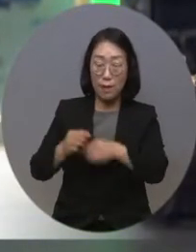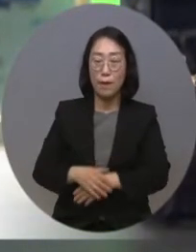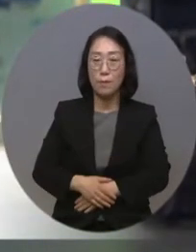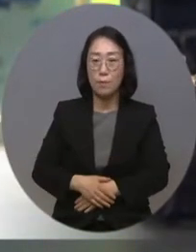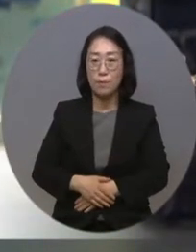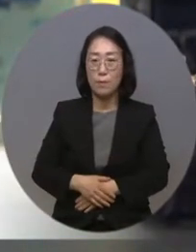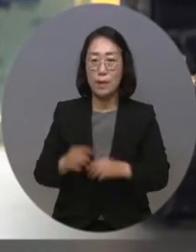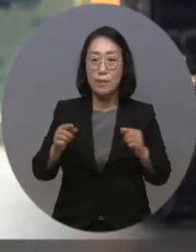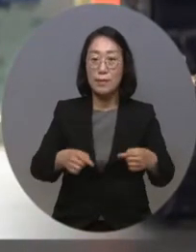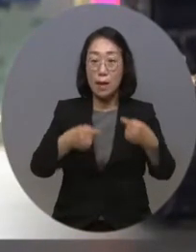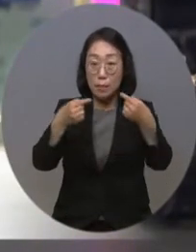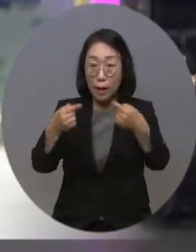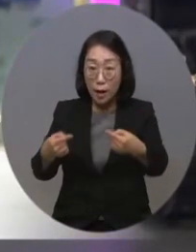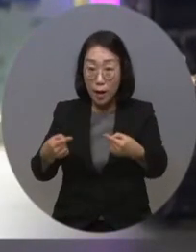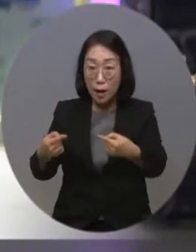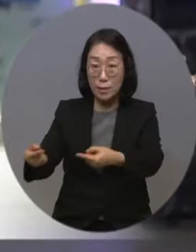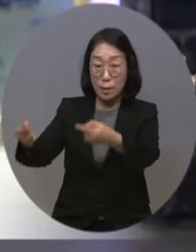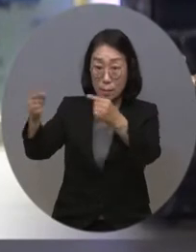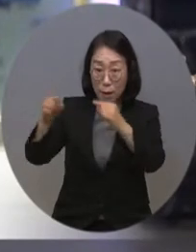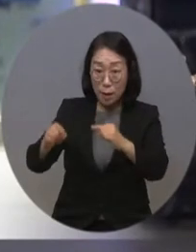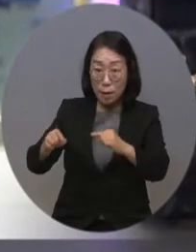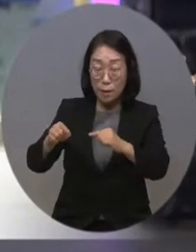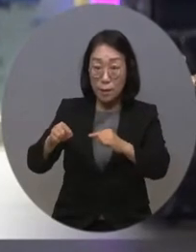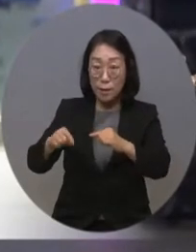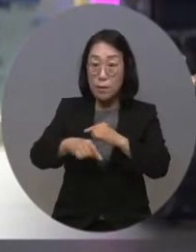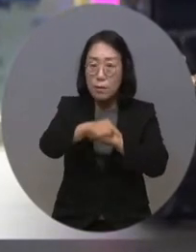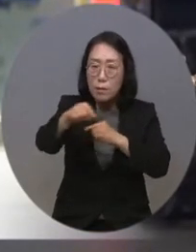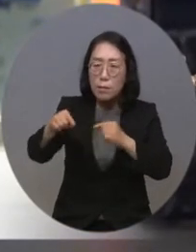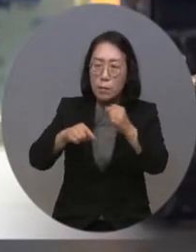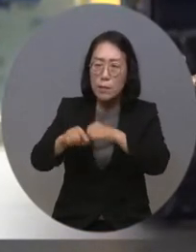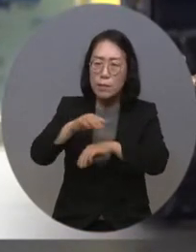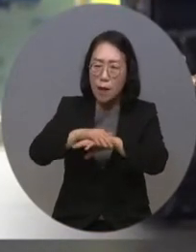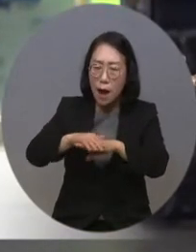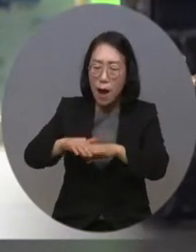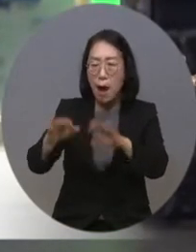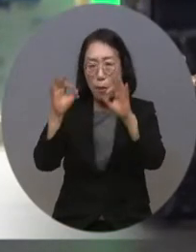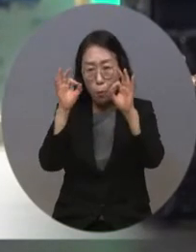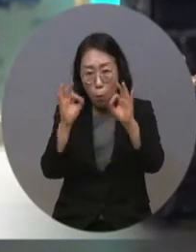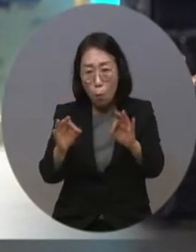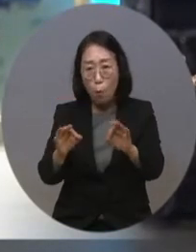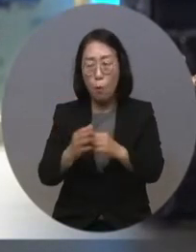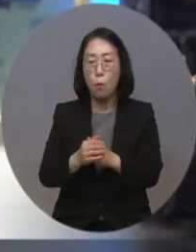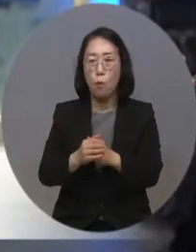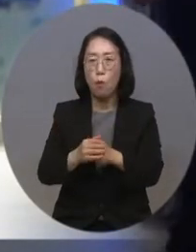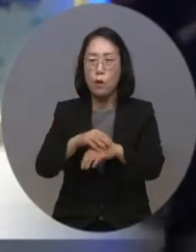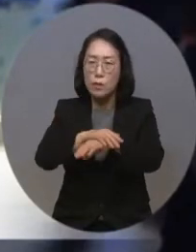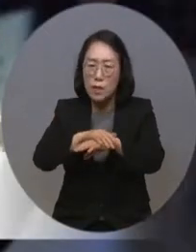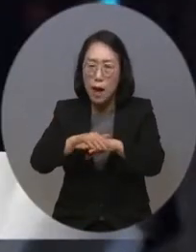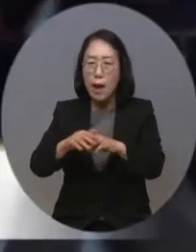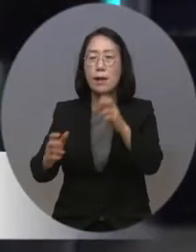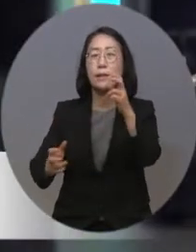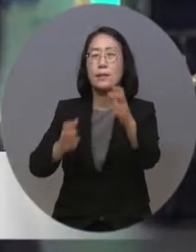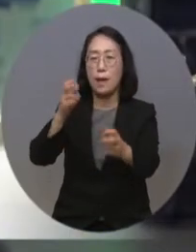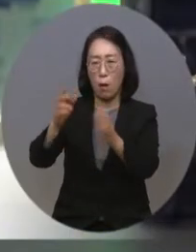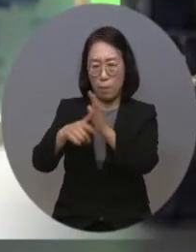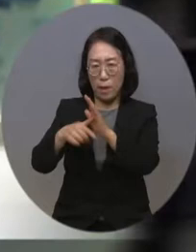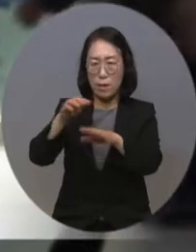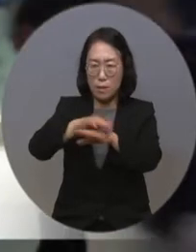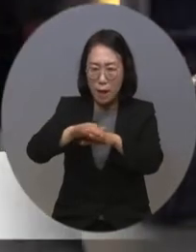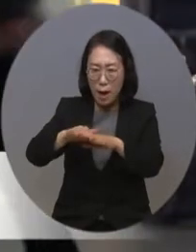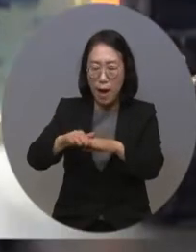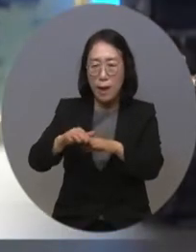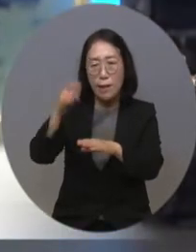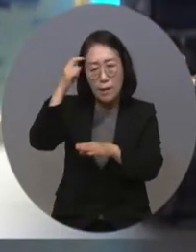여기 참가하신 뜻을 잘 아시고 앞으로 모든 일에 역점 사업에 주시기를